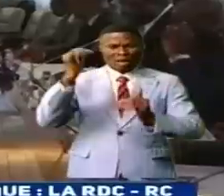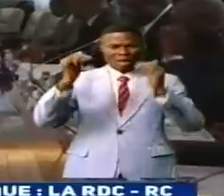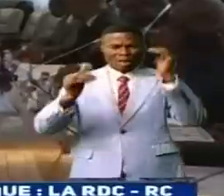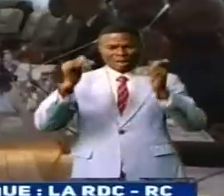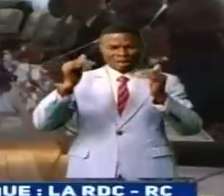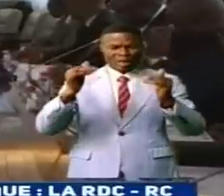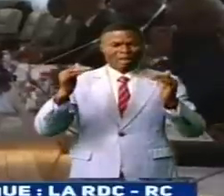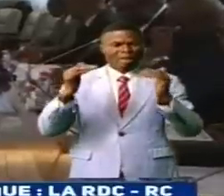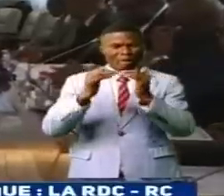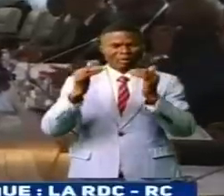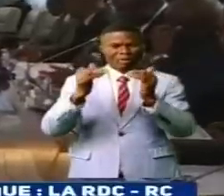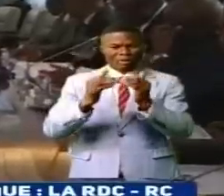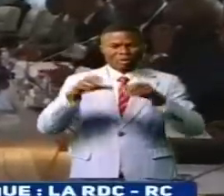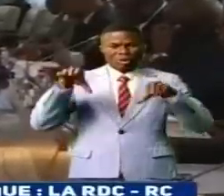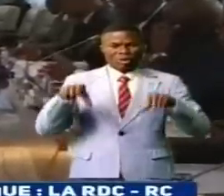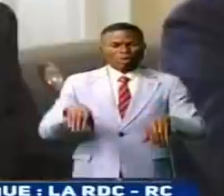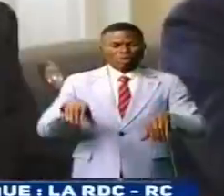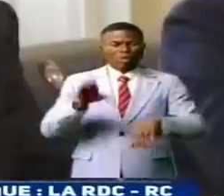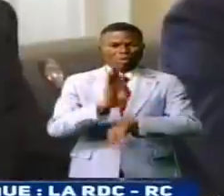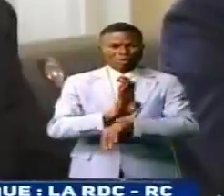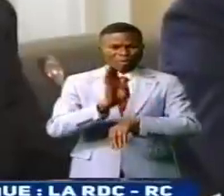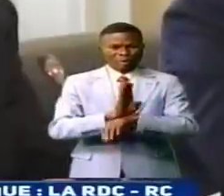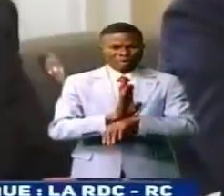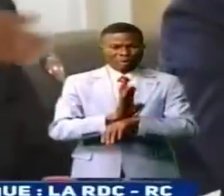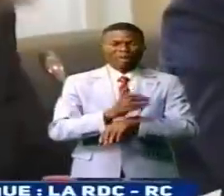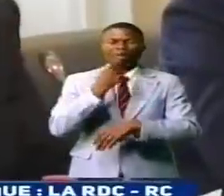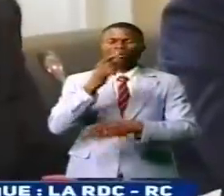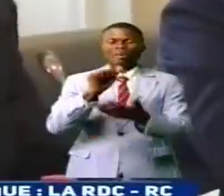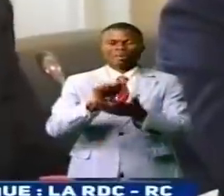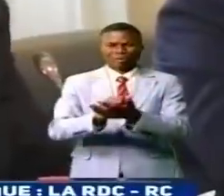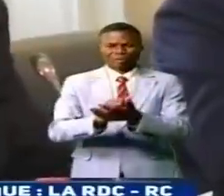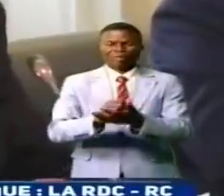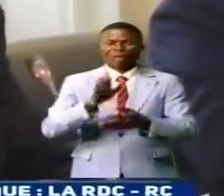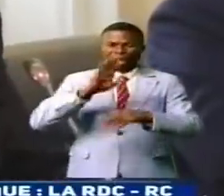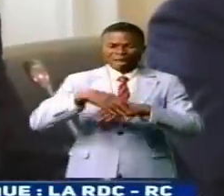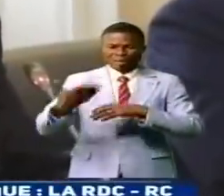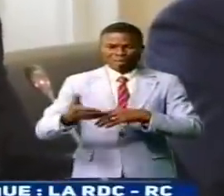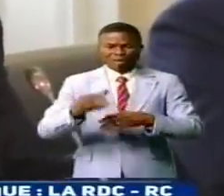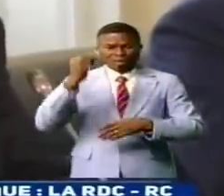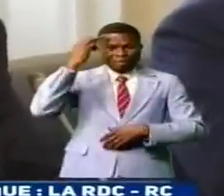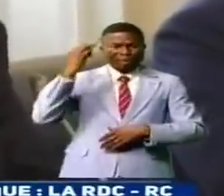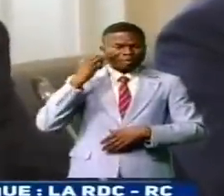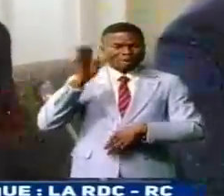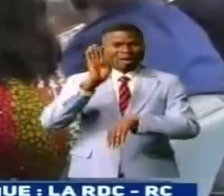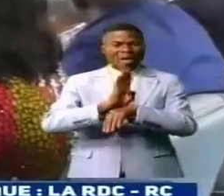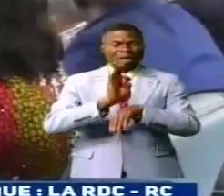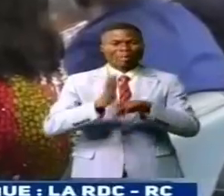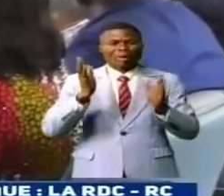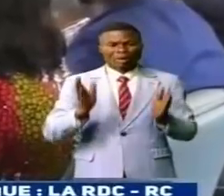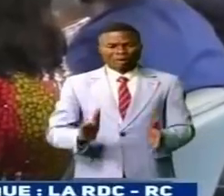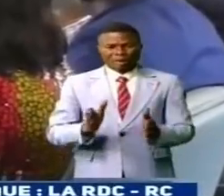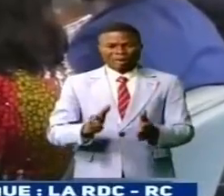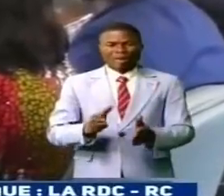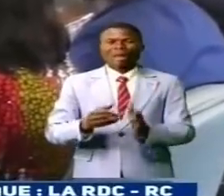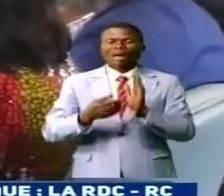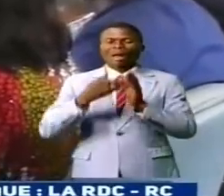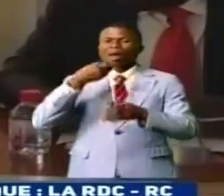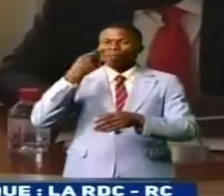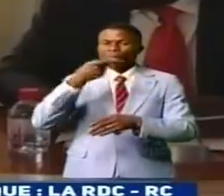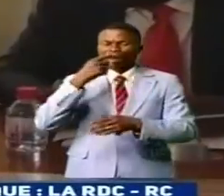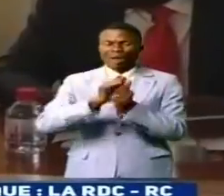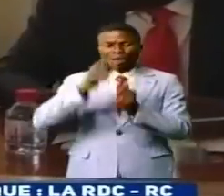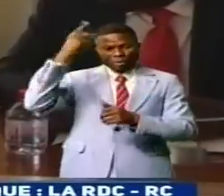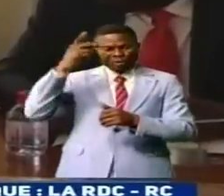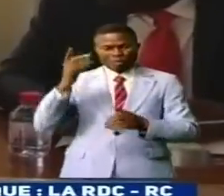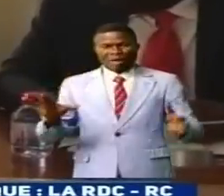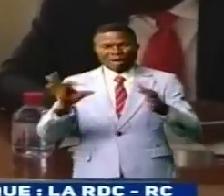et équitable du Congo-Brazzaville, a-t-il dit. Et enfin, le ministre brazzavillois a prêché la politique d'unification